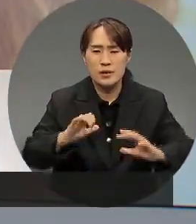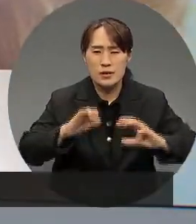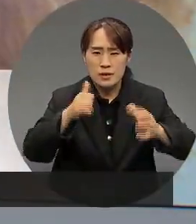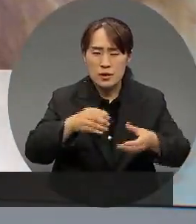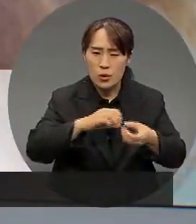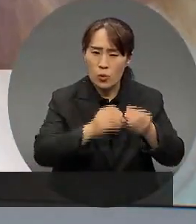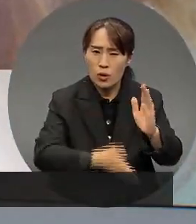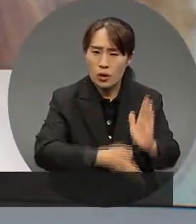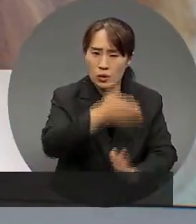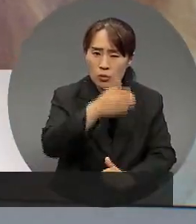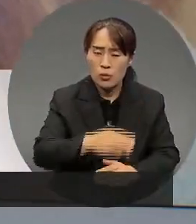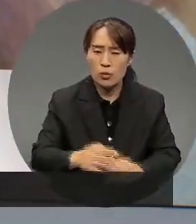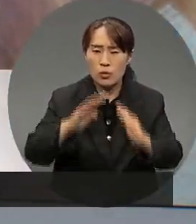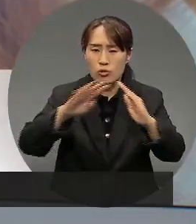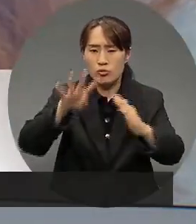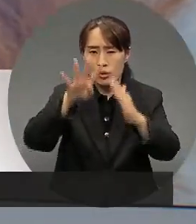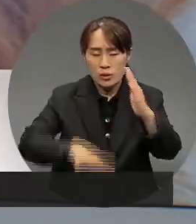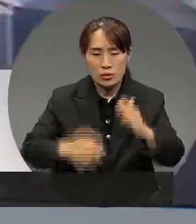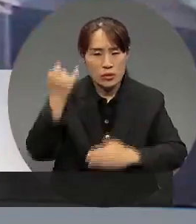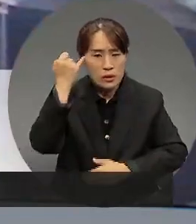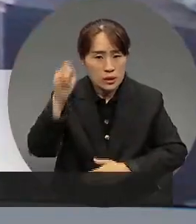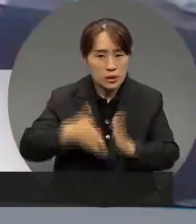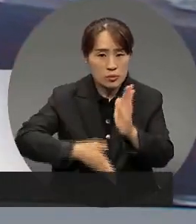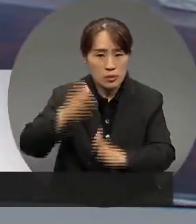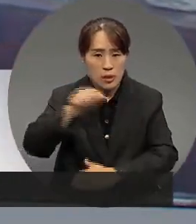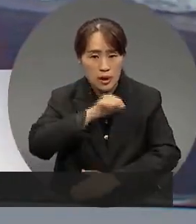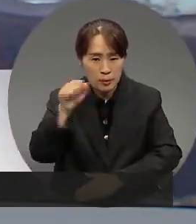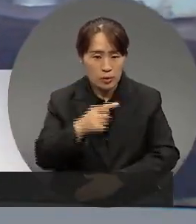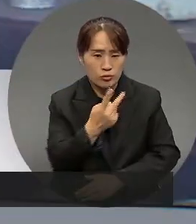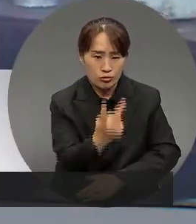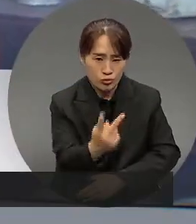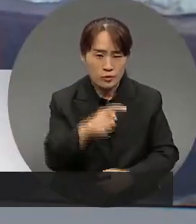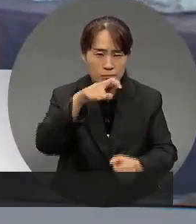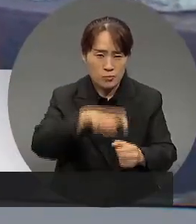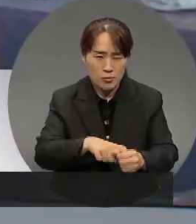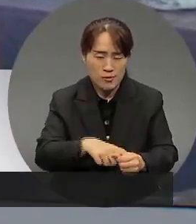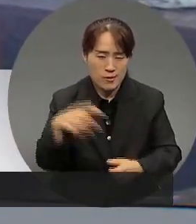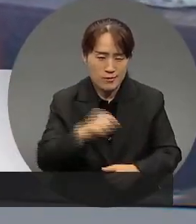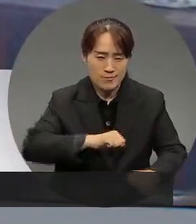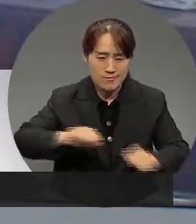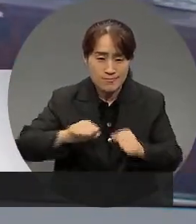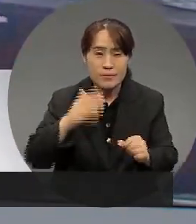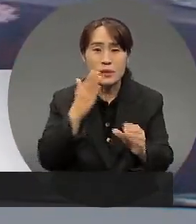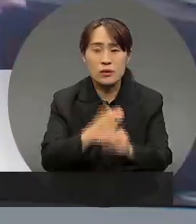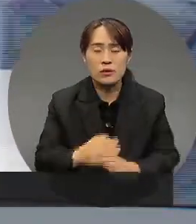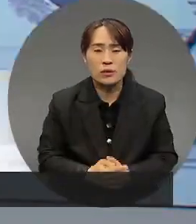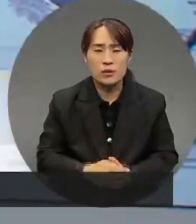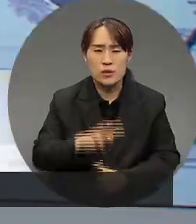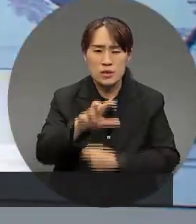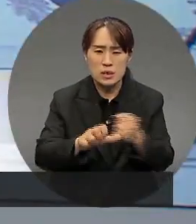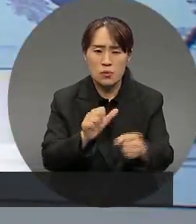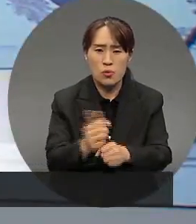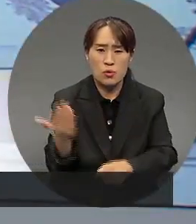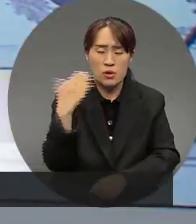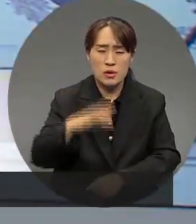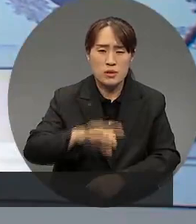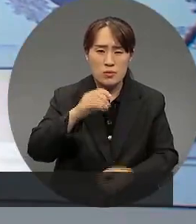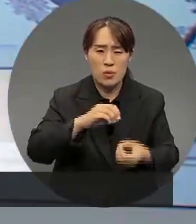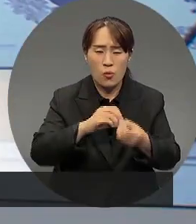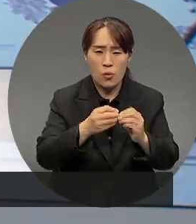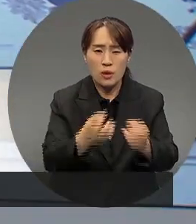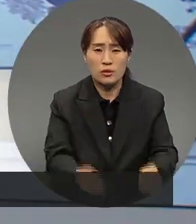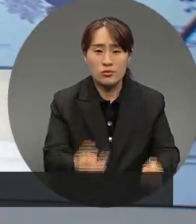공예도시 유네스코 창의 독시 선정이라는 두 가지 목표로 뛰고 있는데요 25년 전 첫 공해